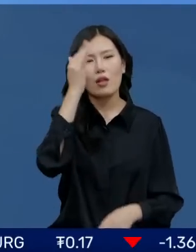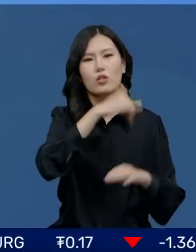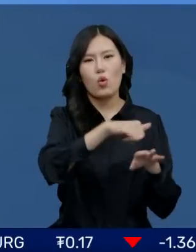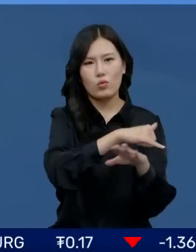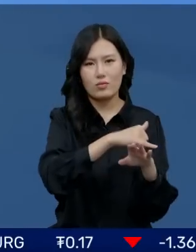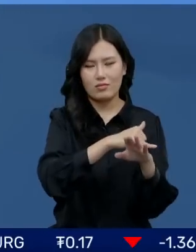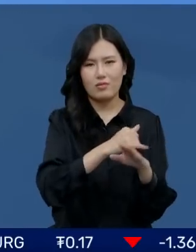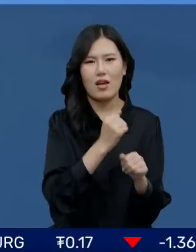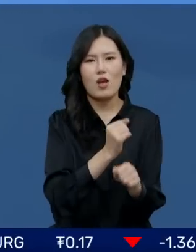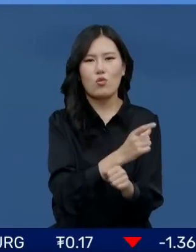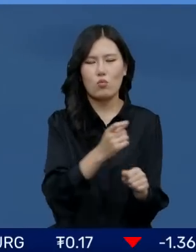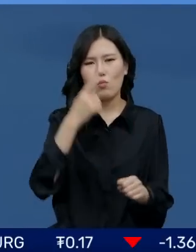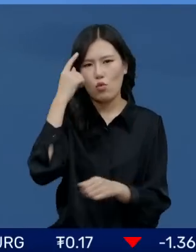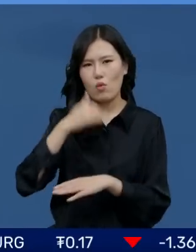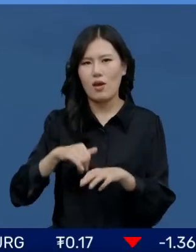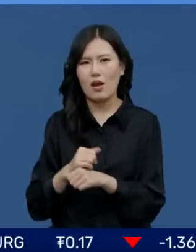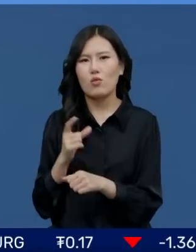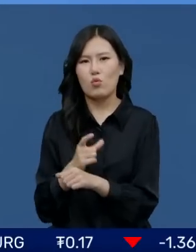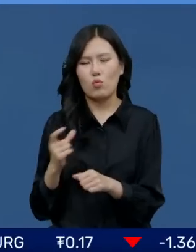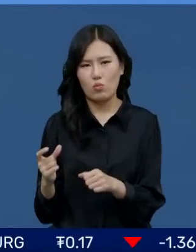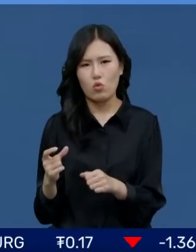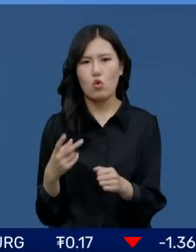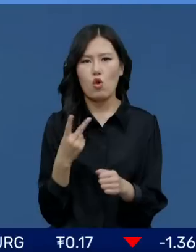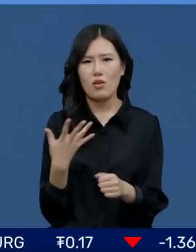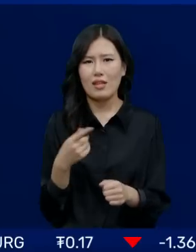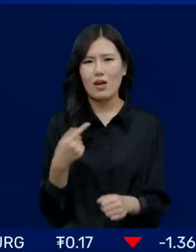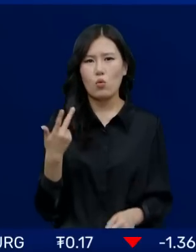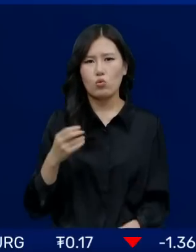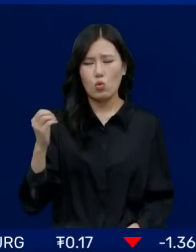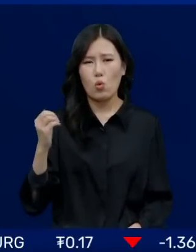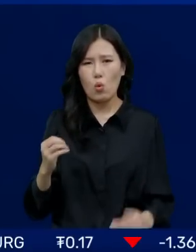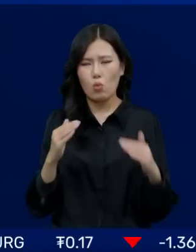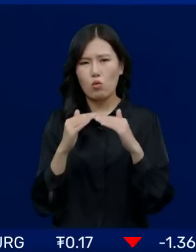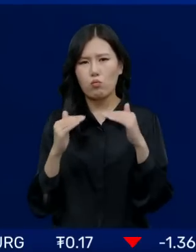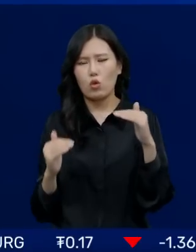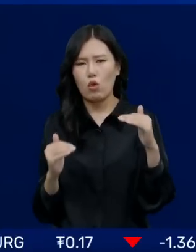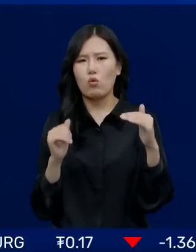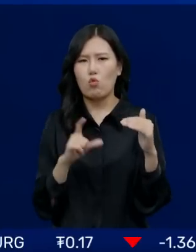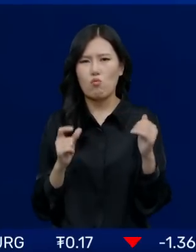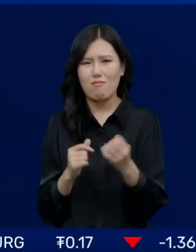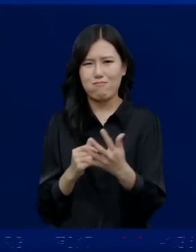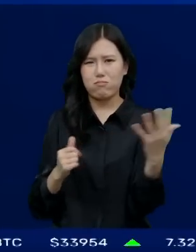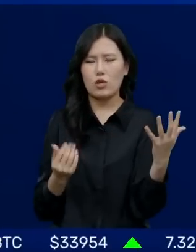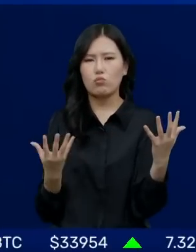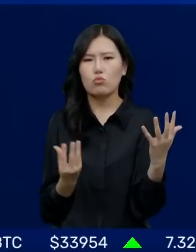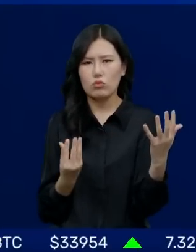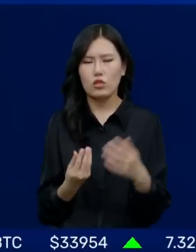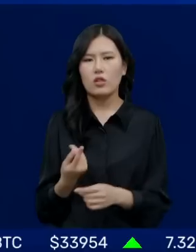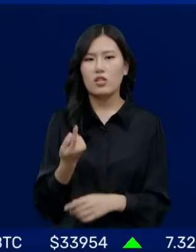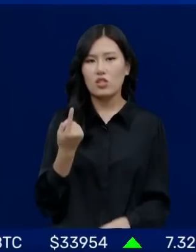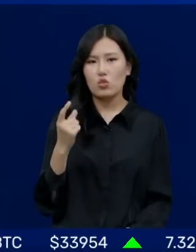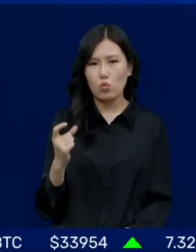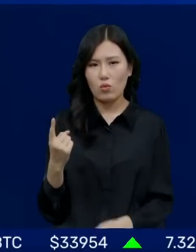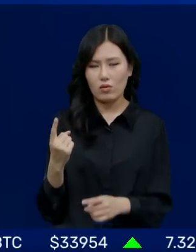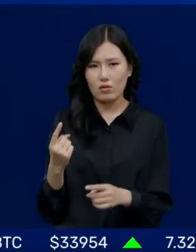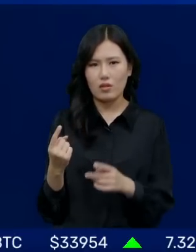ажилчдын бүтэмж нь 25-30% баг байдаг нь бол нэлийн анхаарал татаж байгаа юм. За нэг хүн ногдох дотоодын нийт бүтээгдэхүүн $50,000 гэж